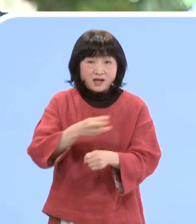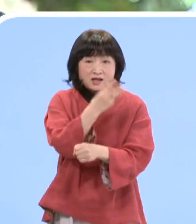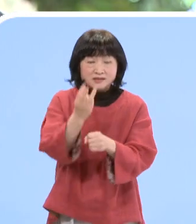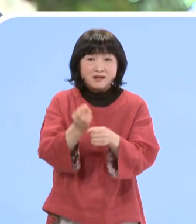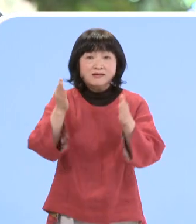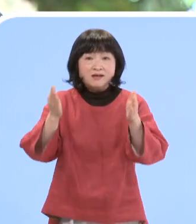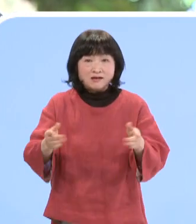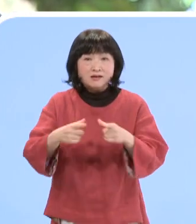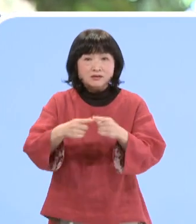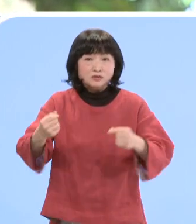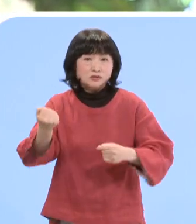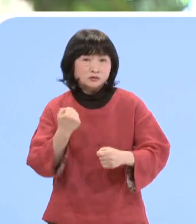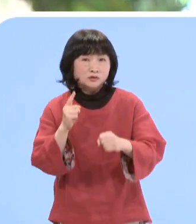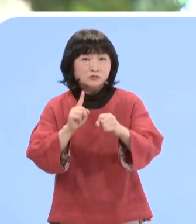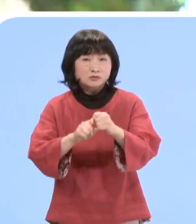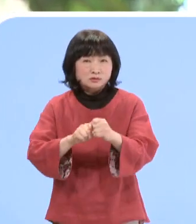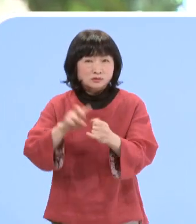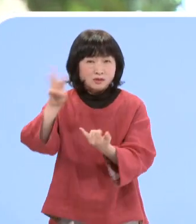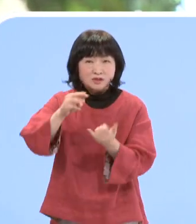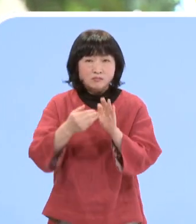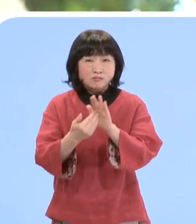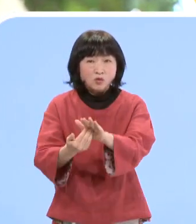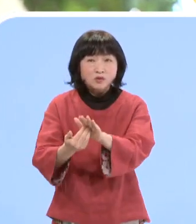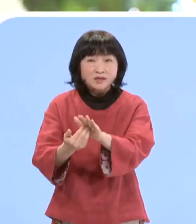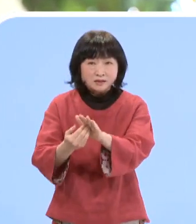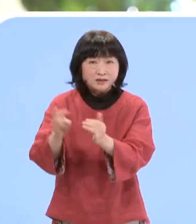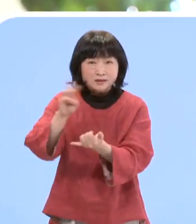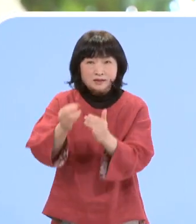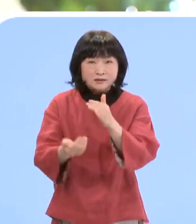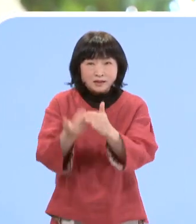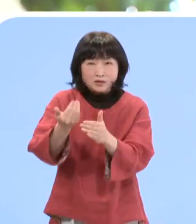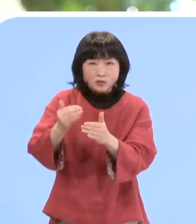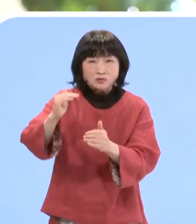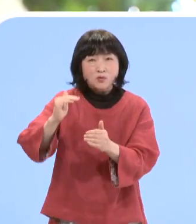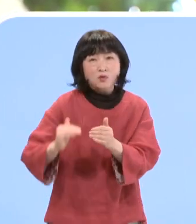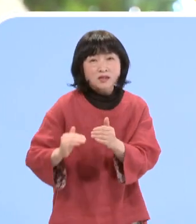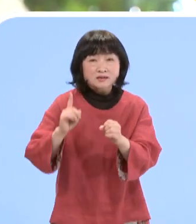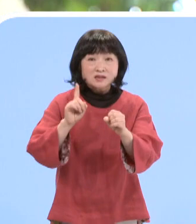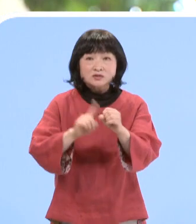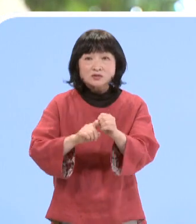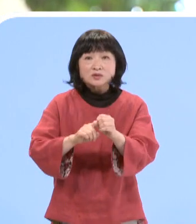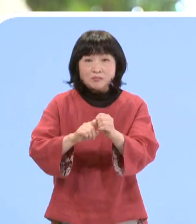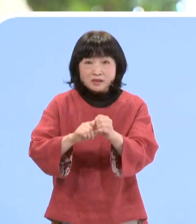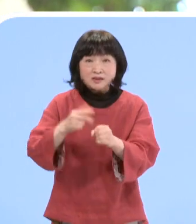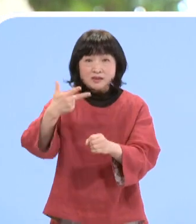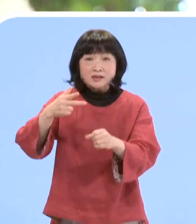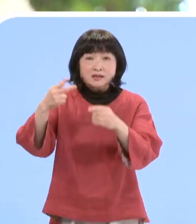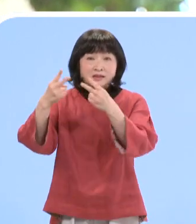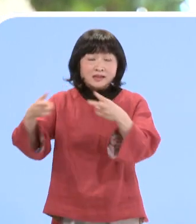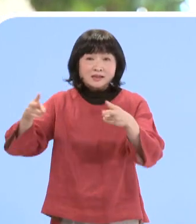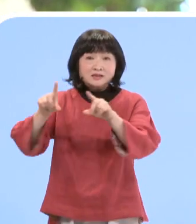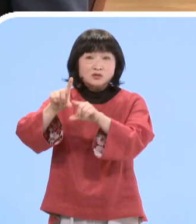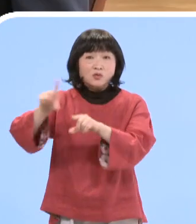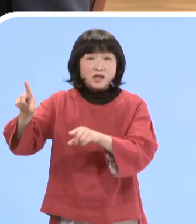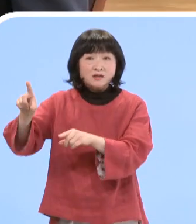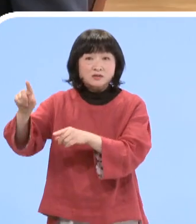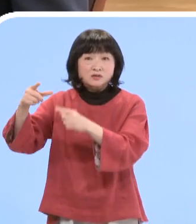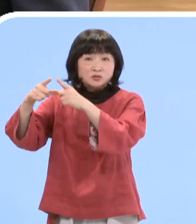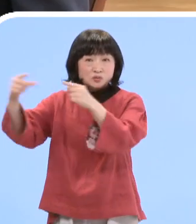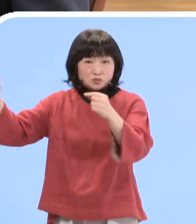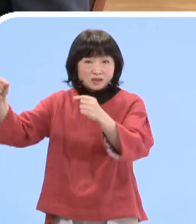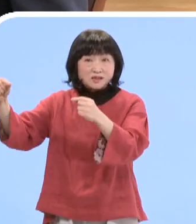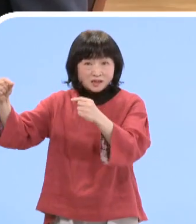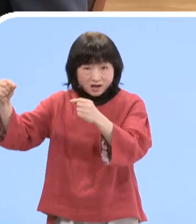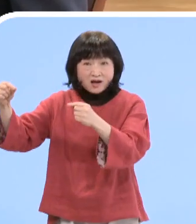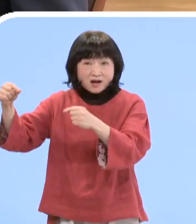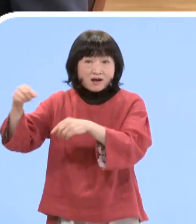土強靭化防災減災対策というのを3年間で7兆円の規模で推進しようという施策を出し